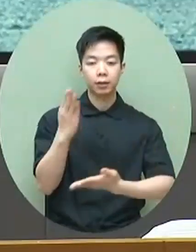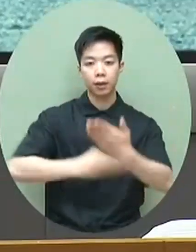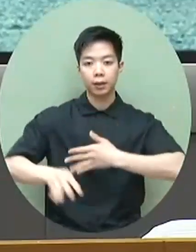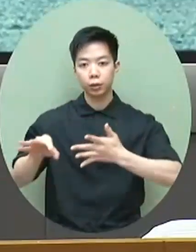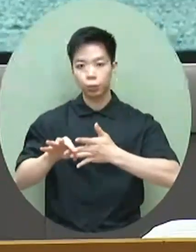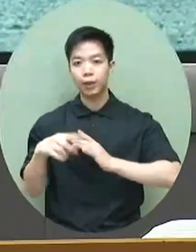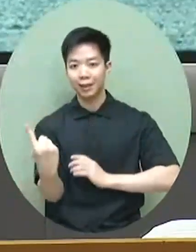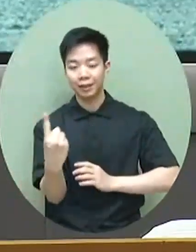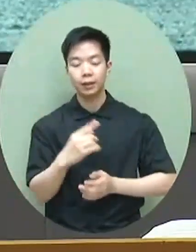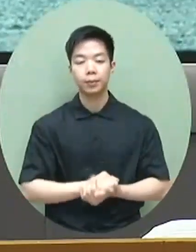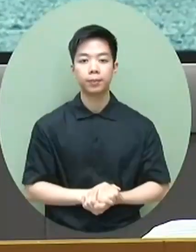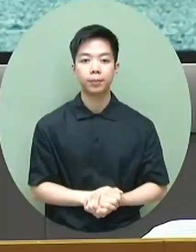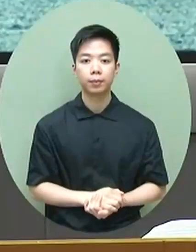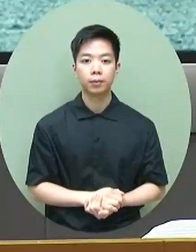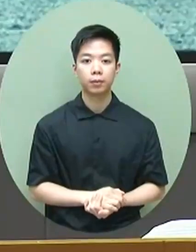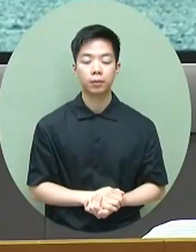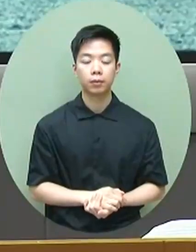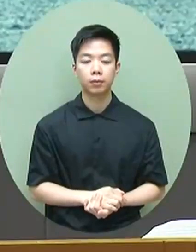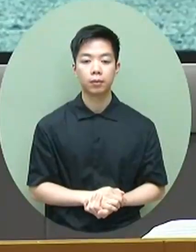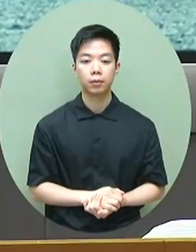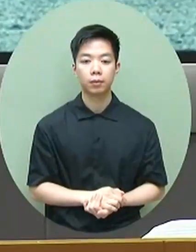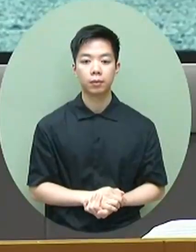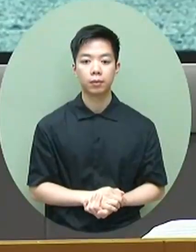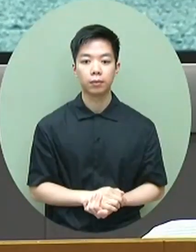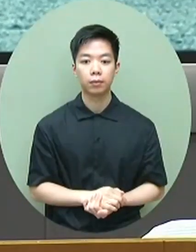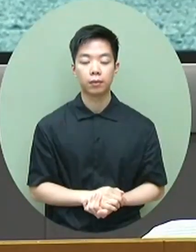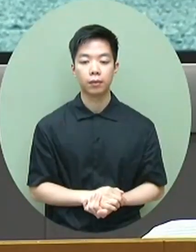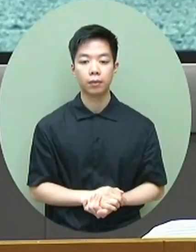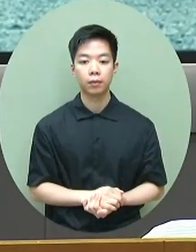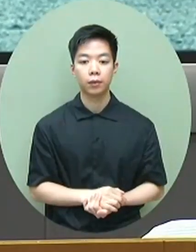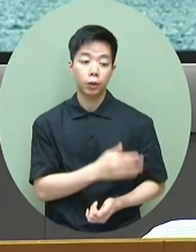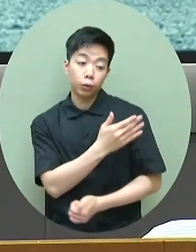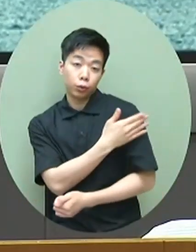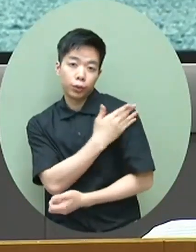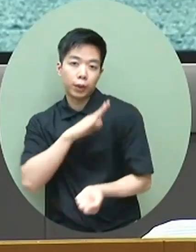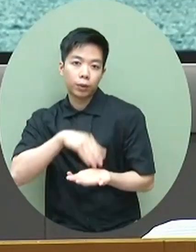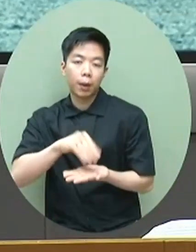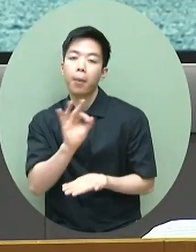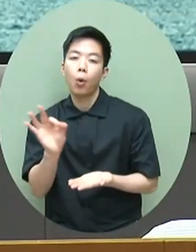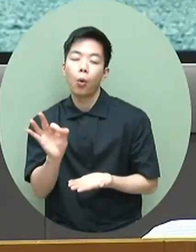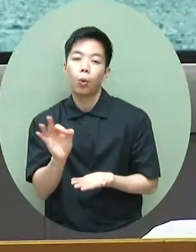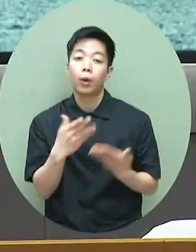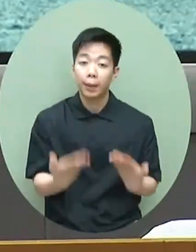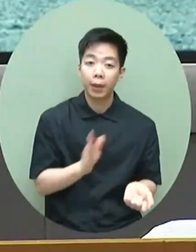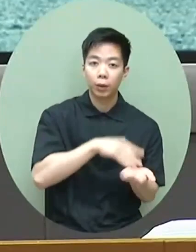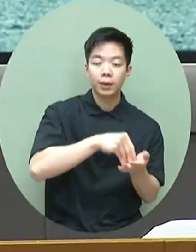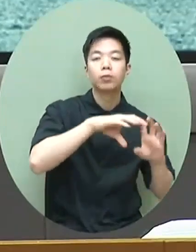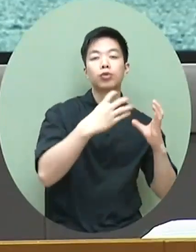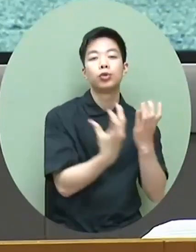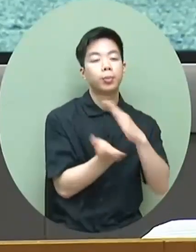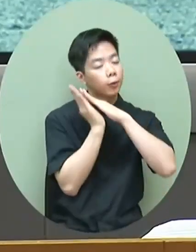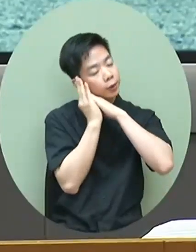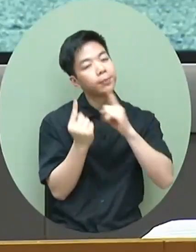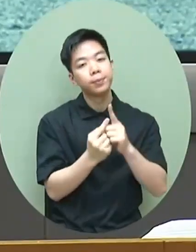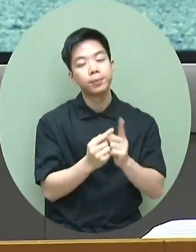呢個院友嘅員工嘅個案啦嚇。咁喺學校嚟講咧，就今日就係多咗